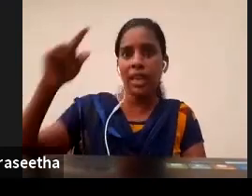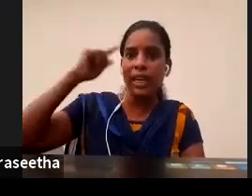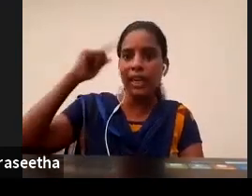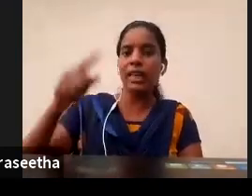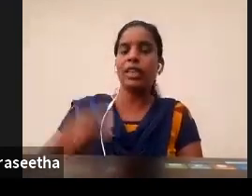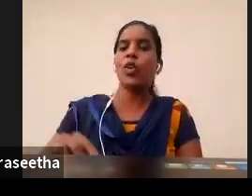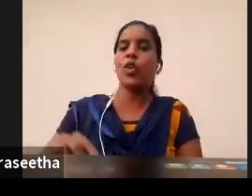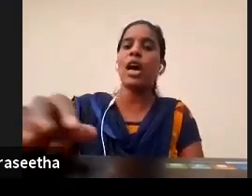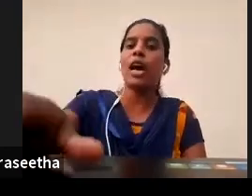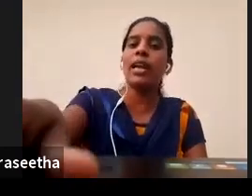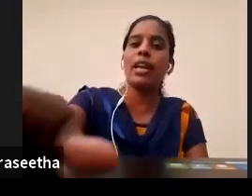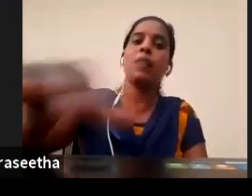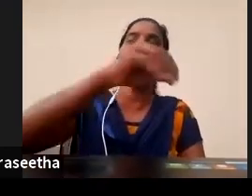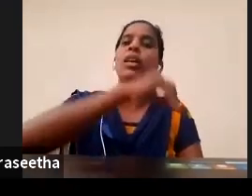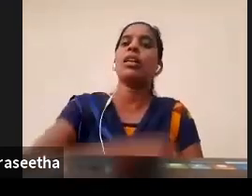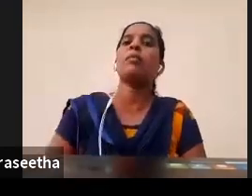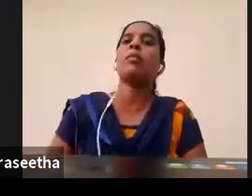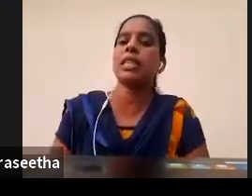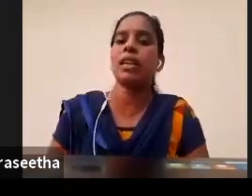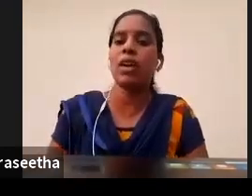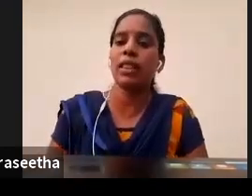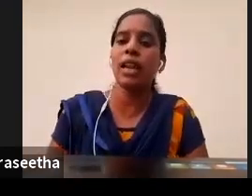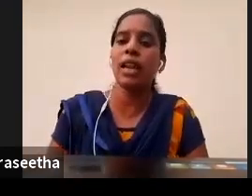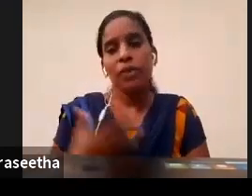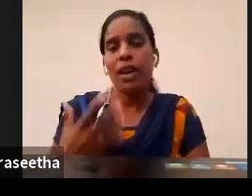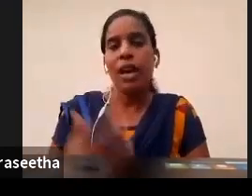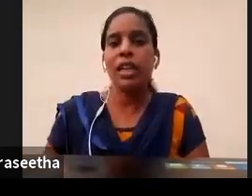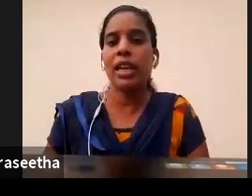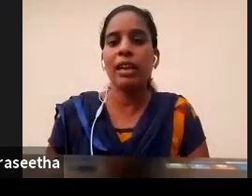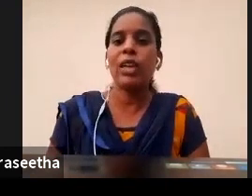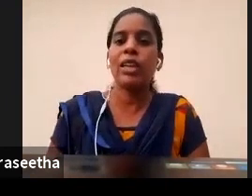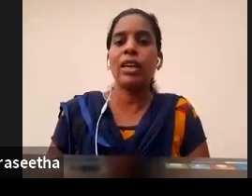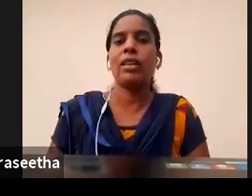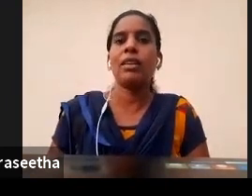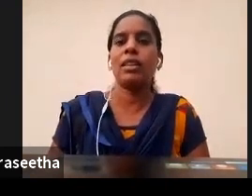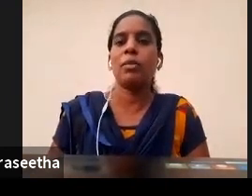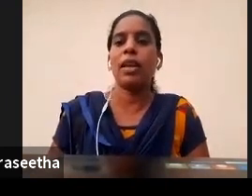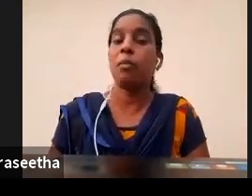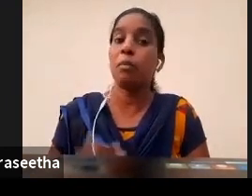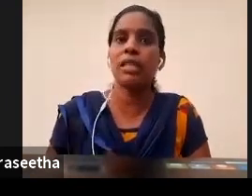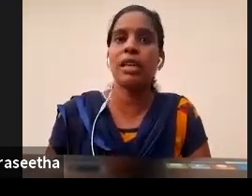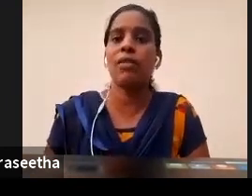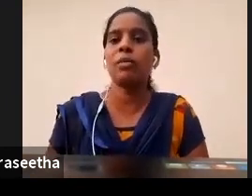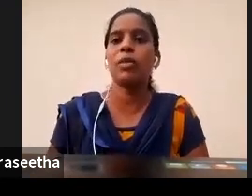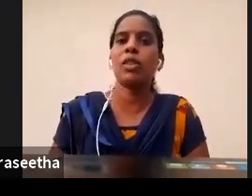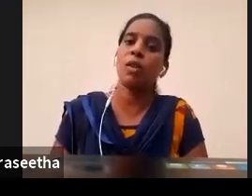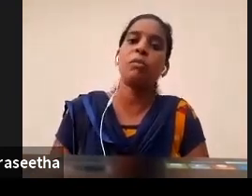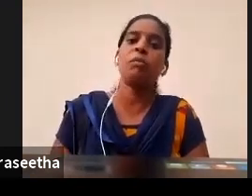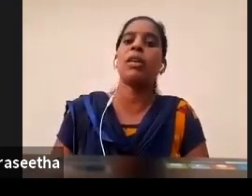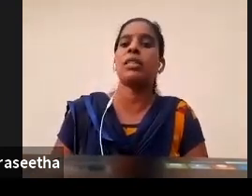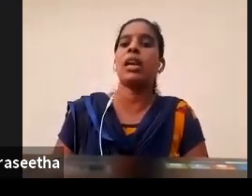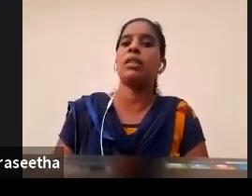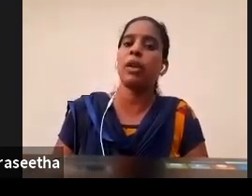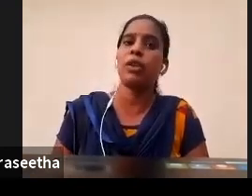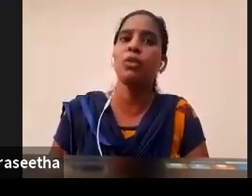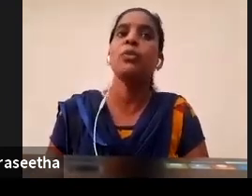പെടുമ്പോൾ ഇങ്ങനെ ഉണ്ട് എന്നുള്ളൊരു ധാരണയെങ്കിലും ഒരിക്കലും നിങ്ങളുടെ മനസ്സിലേക്ക് വന്നാൽ അത് തന്നെ വലിയ എന്താ പറയാ ബ്ലസ് അവരെ സംബന്ധിച്ചിടത്തോളം